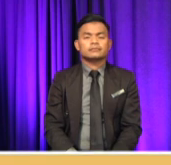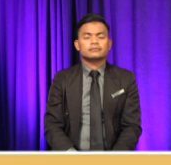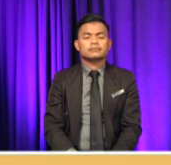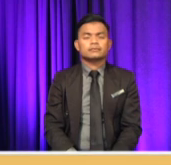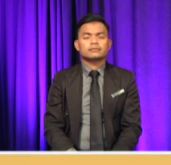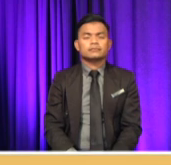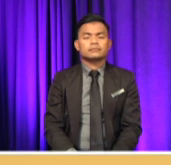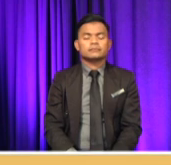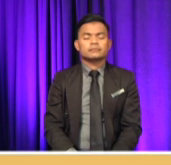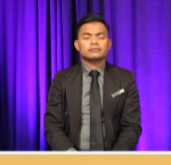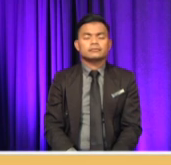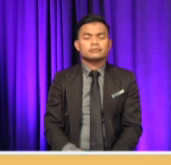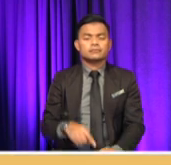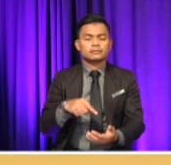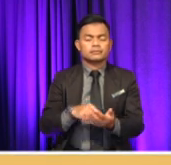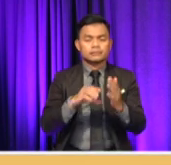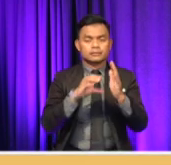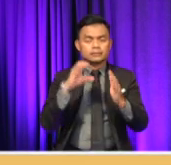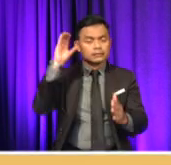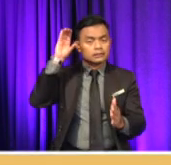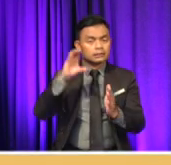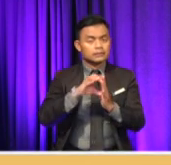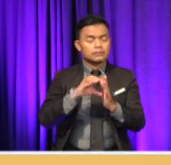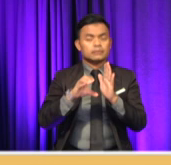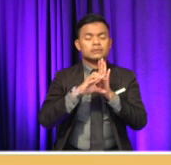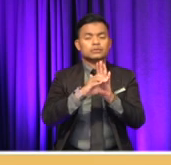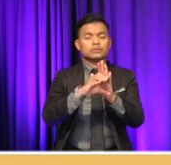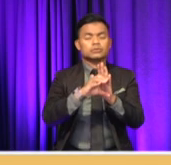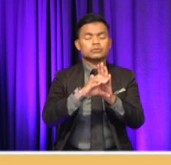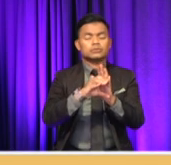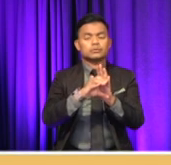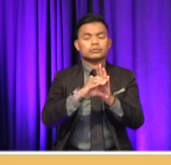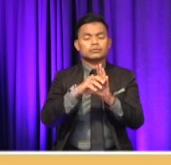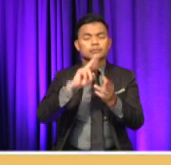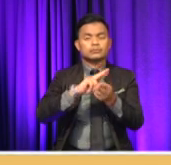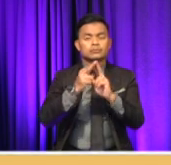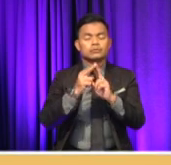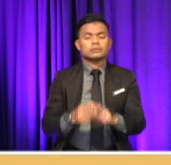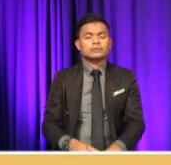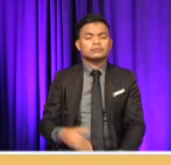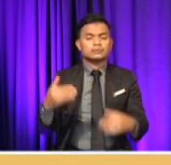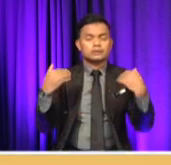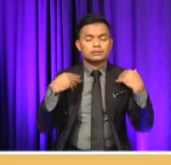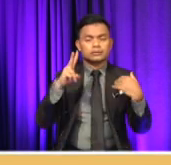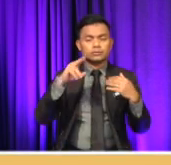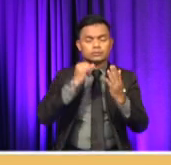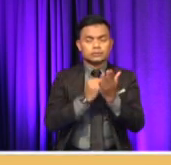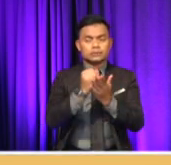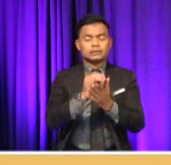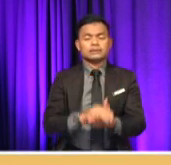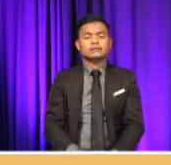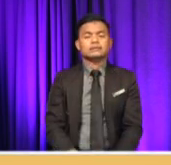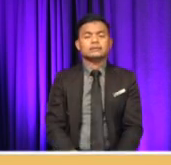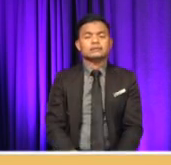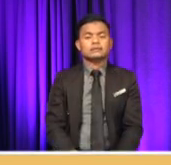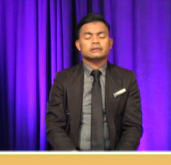ini gambar contoh Transformers atau pengubah tadi eee transformaku ada dua jenis yaitu pengubah incak